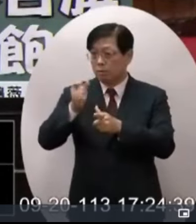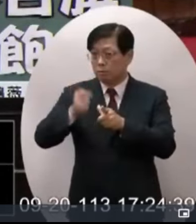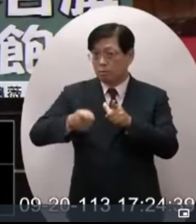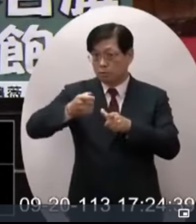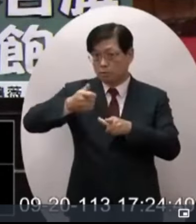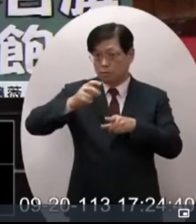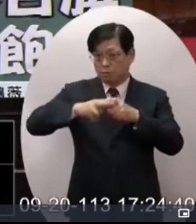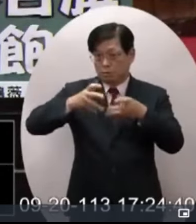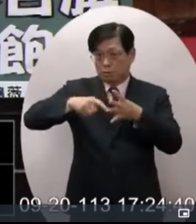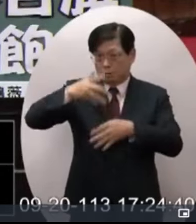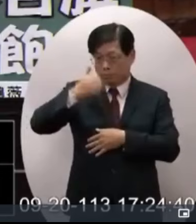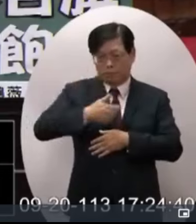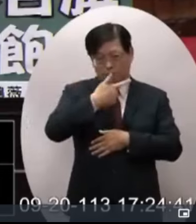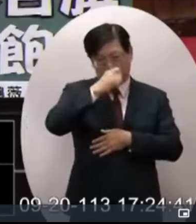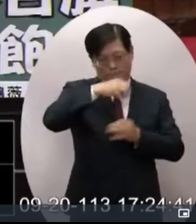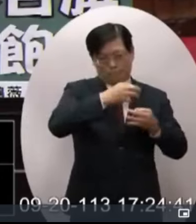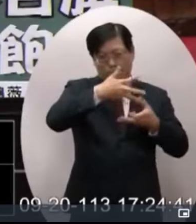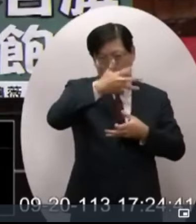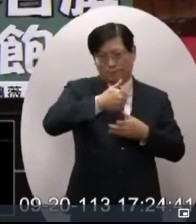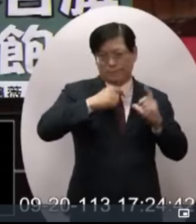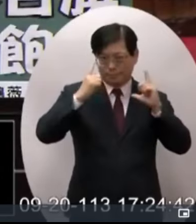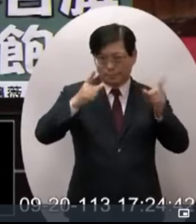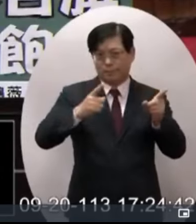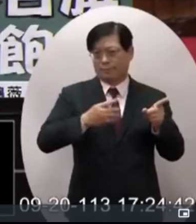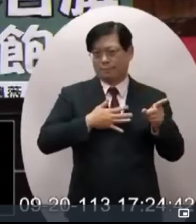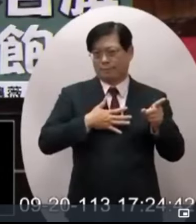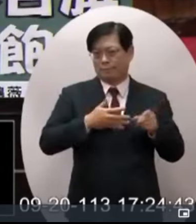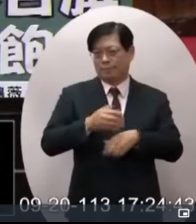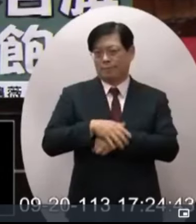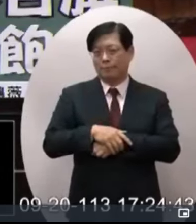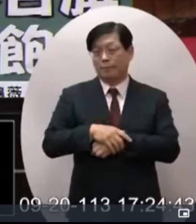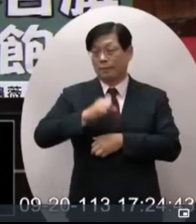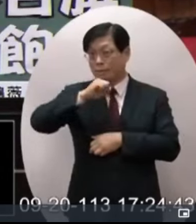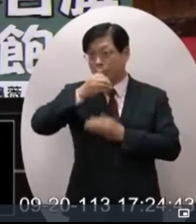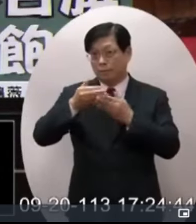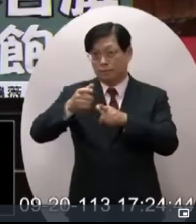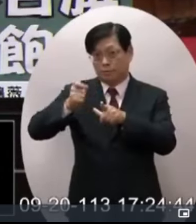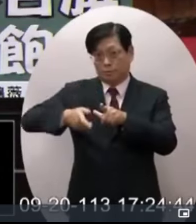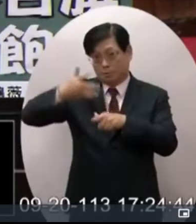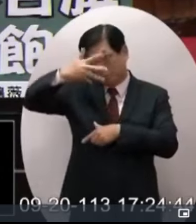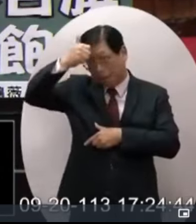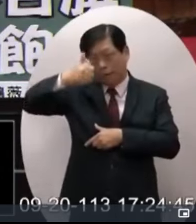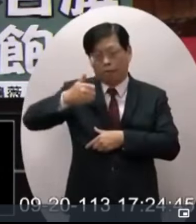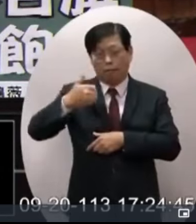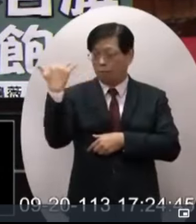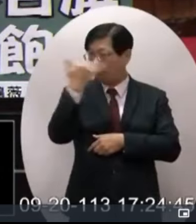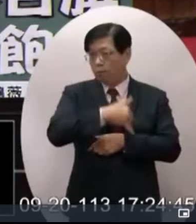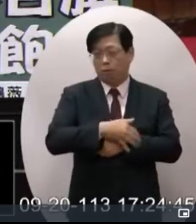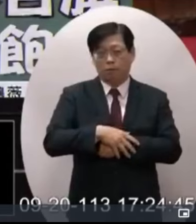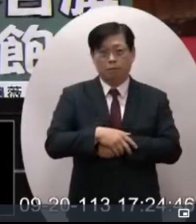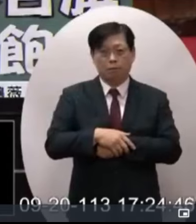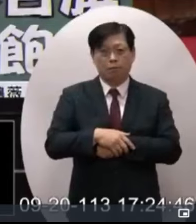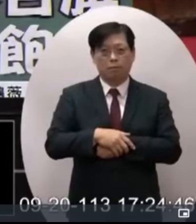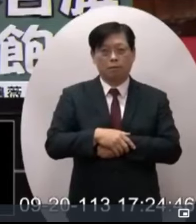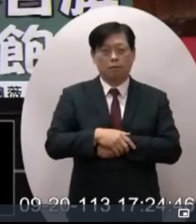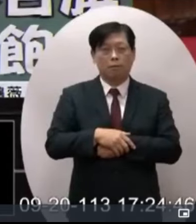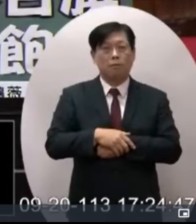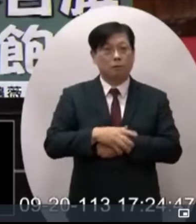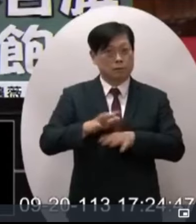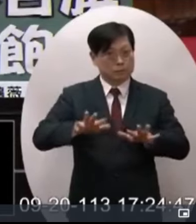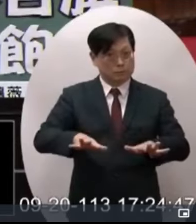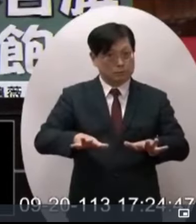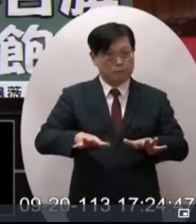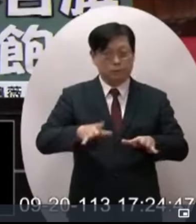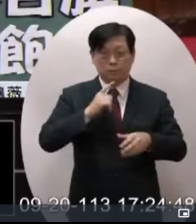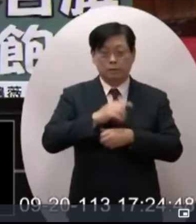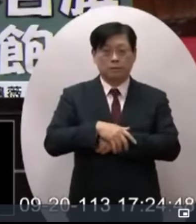事长很好，我们经济部长上来，我不知道你知不知道，台船董事长突然在无预警的状况之下。别说今